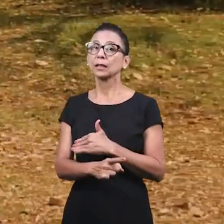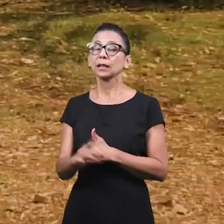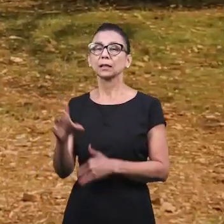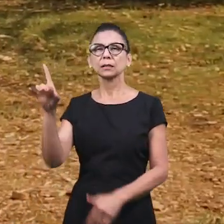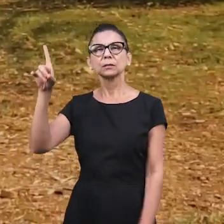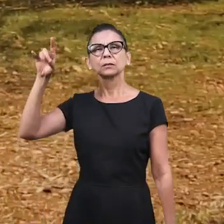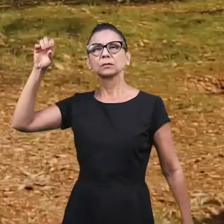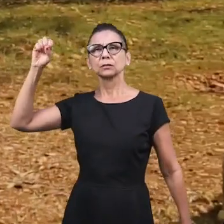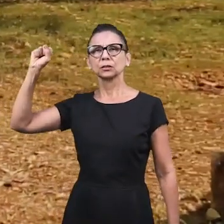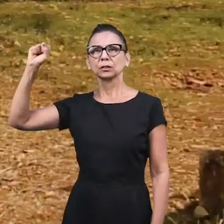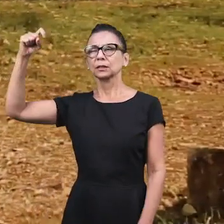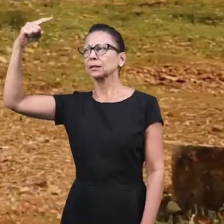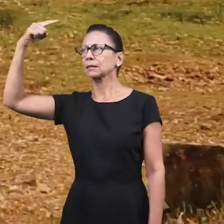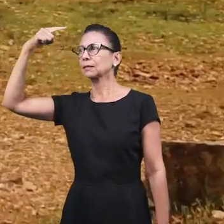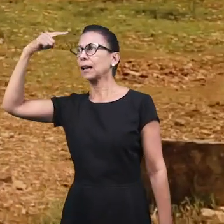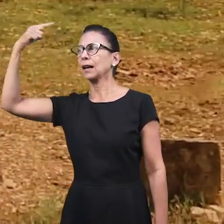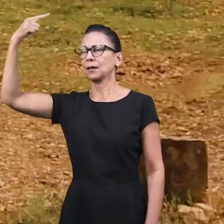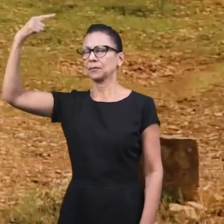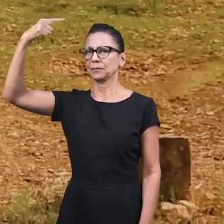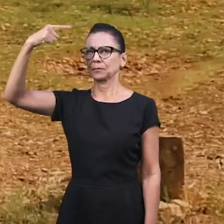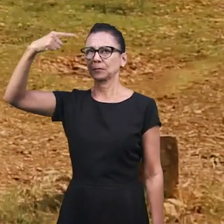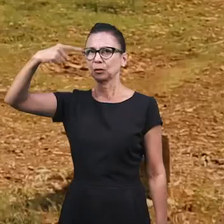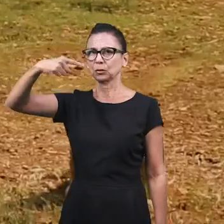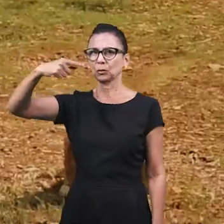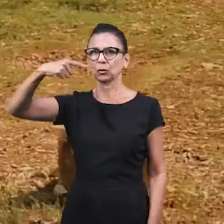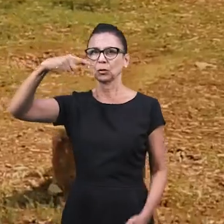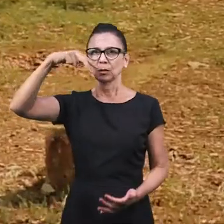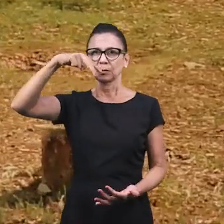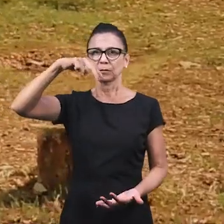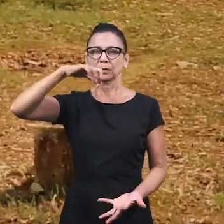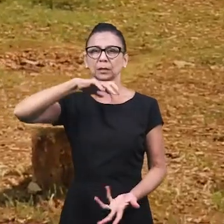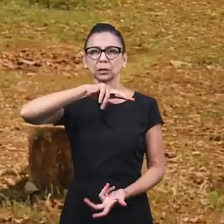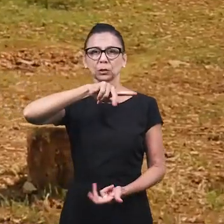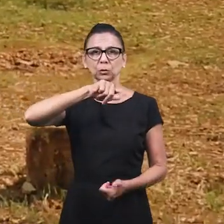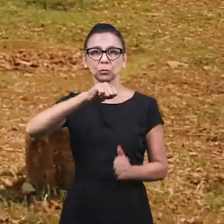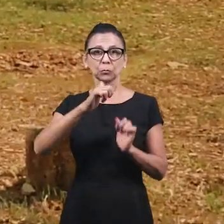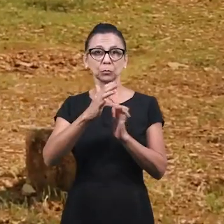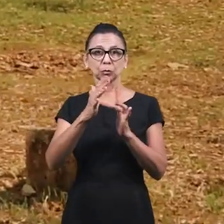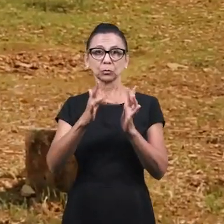Он послал Сына Своего на крест.